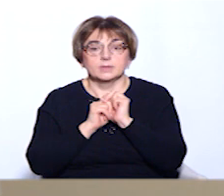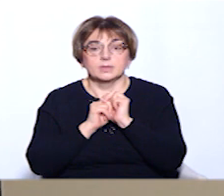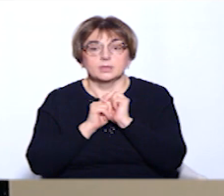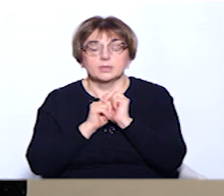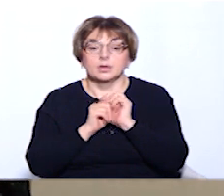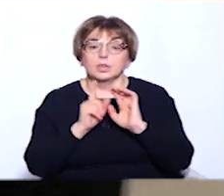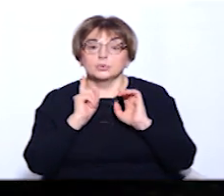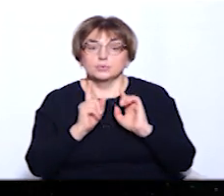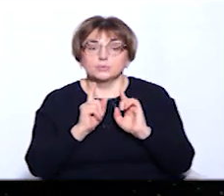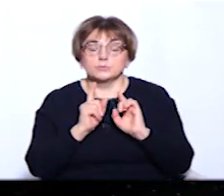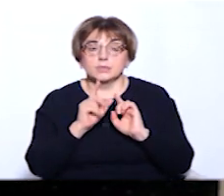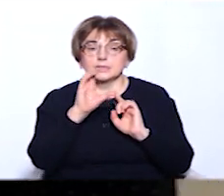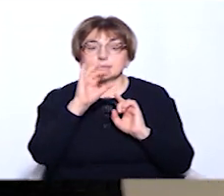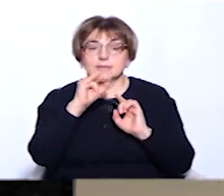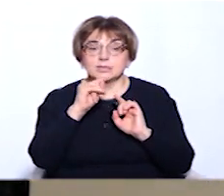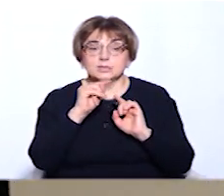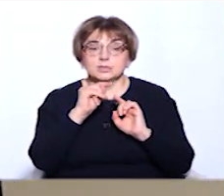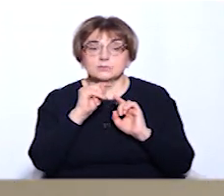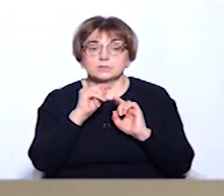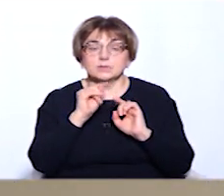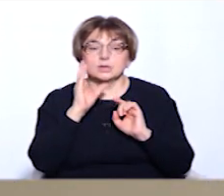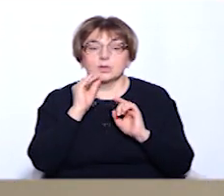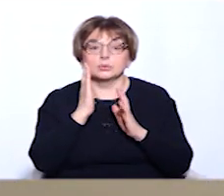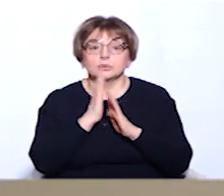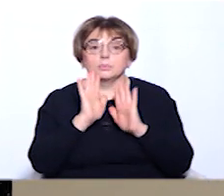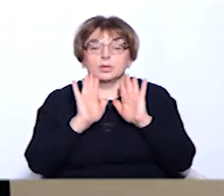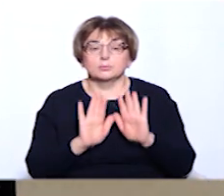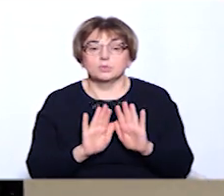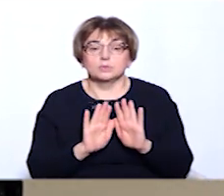თუმცა აქ სილიციუმის რაოდენობა არის მხოლოდ